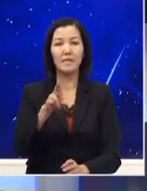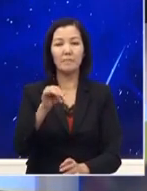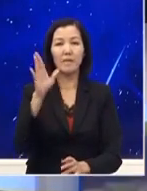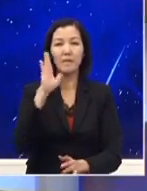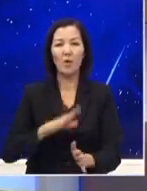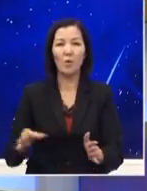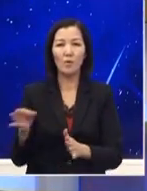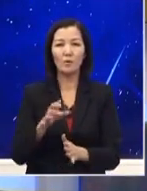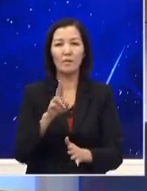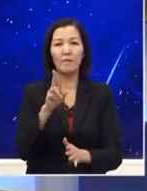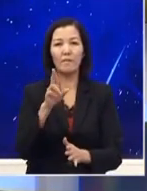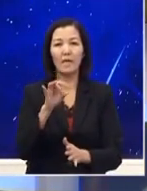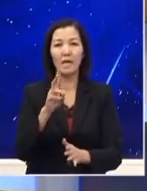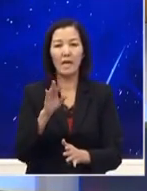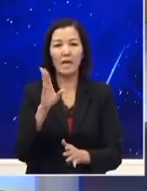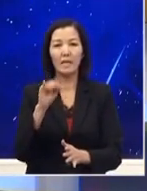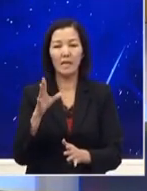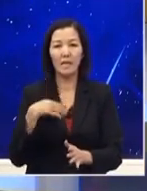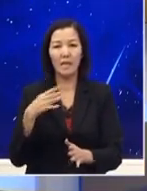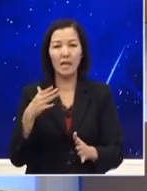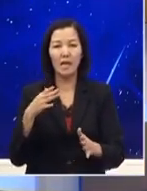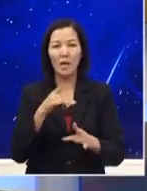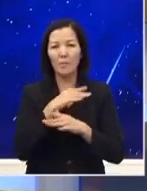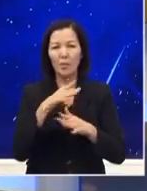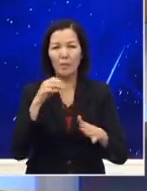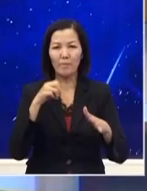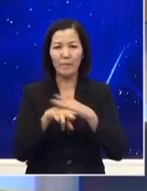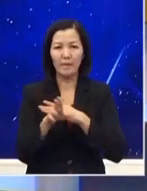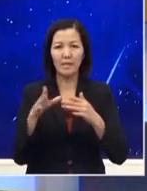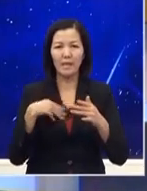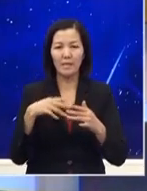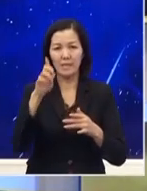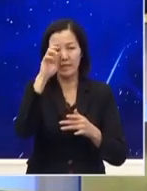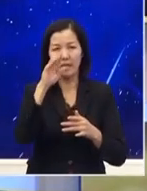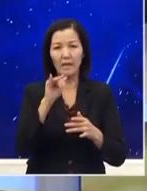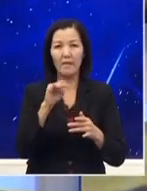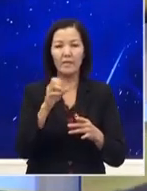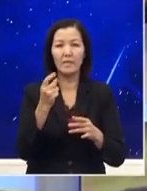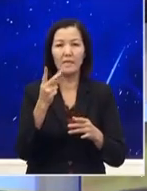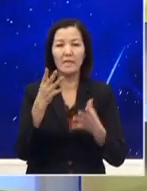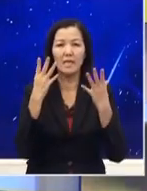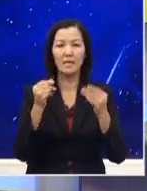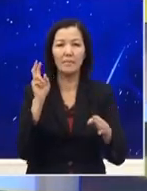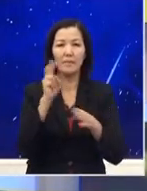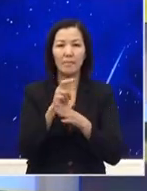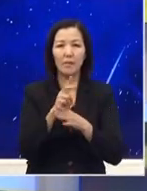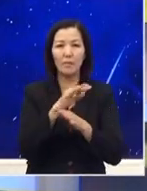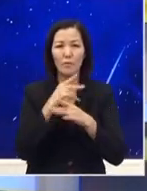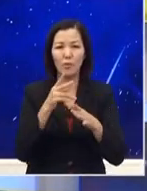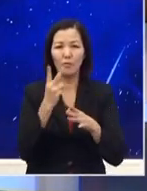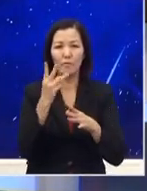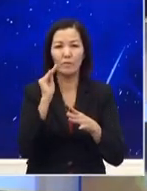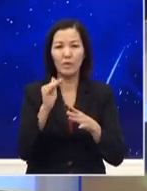Испанский остров Гран-Канария столкнулся с наплывом мигрантов из стран Африки. Всего за несколько дней туда прибыло больше